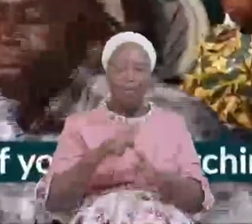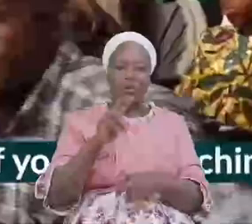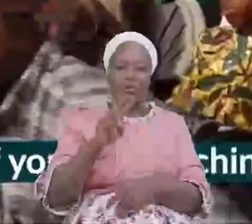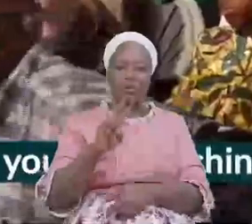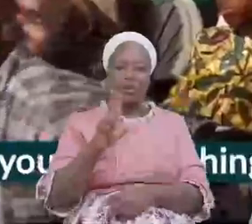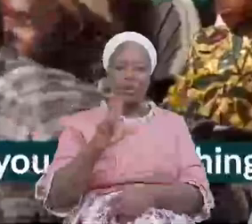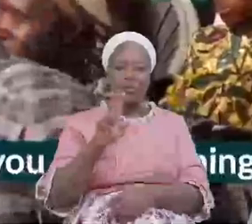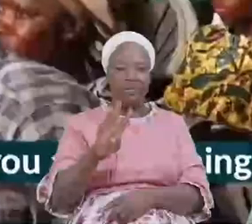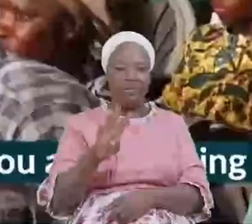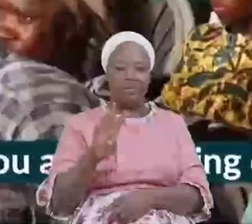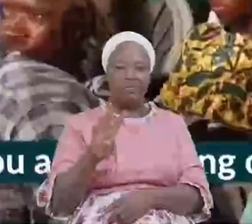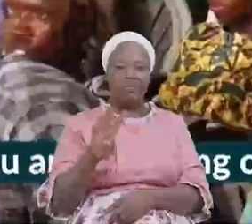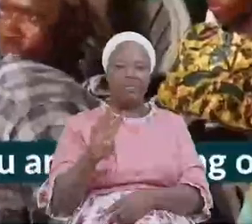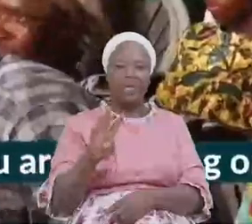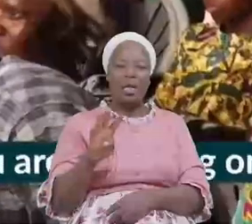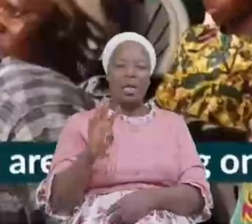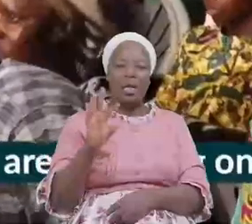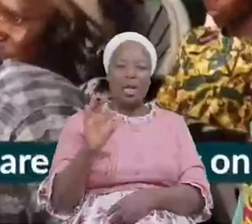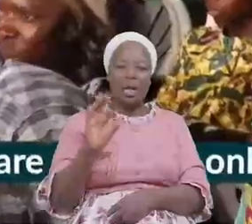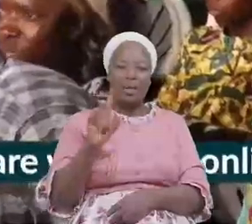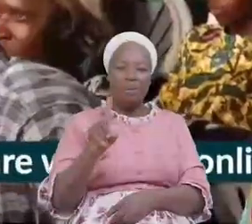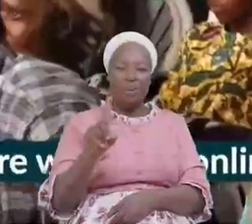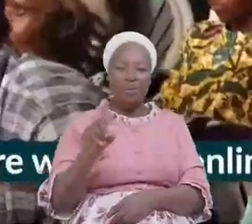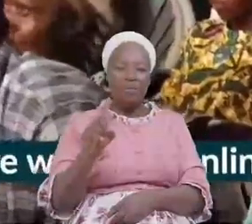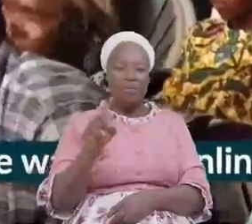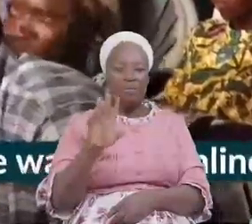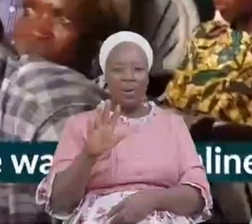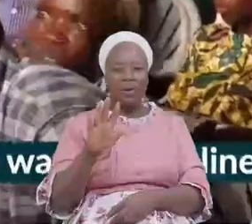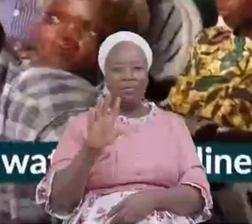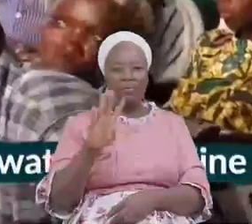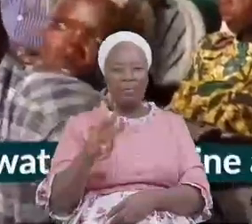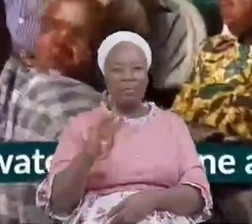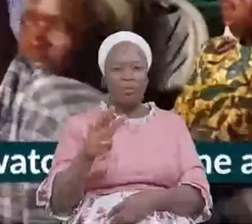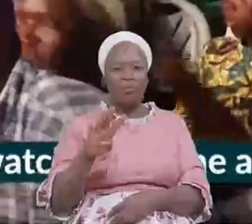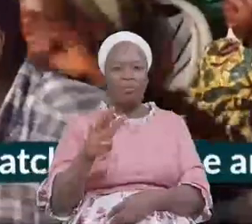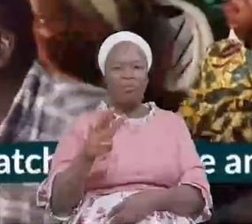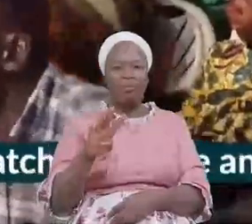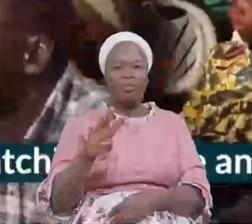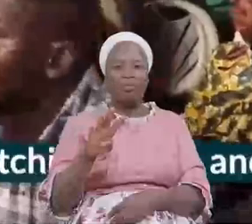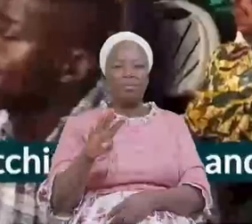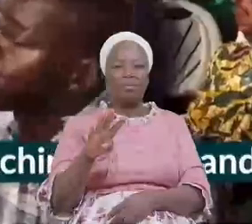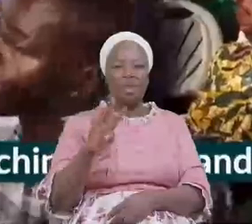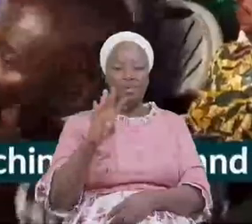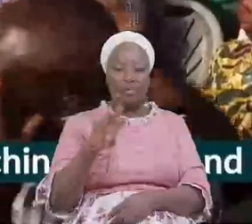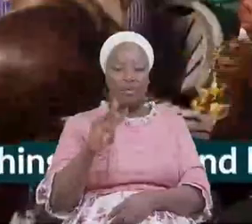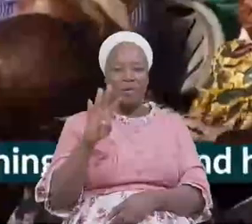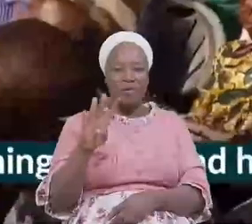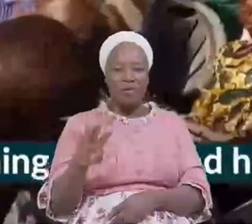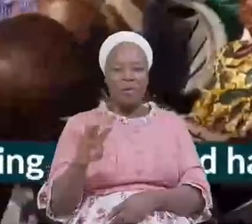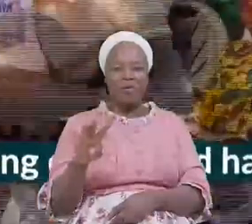plus 234, 91, 54, 44, 92, 63.